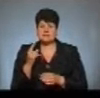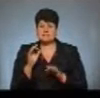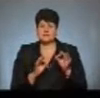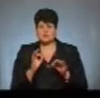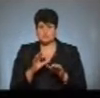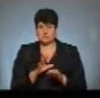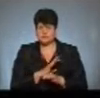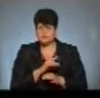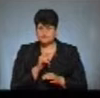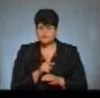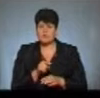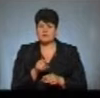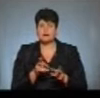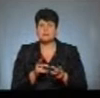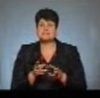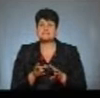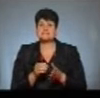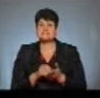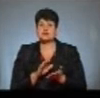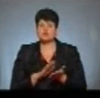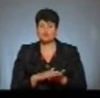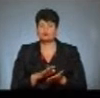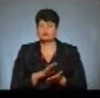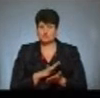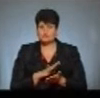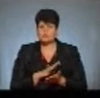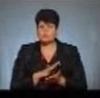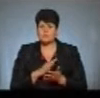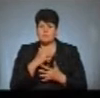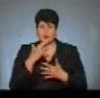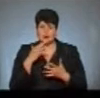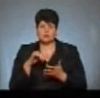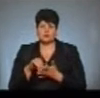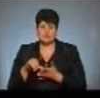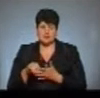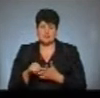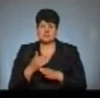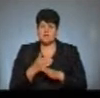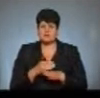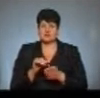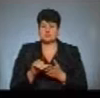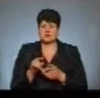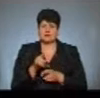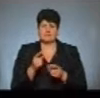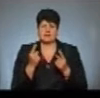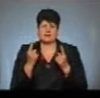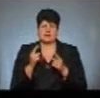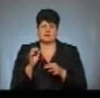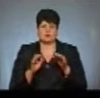відсутніх були. Але там і зареєстровано було небагато, тому частка кожного учасника тут великий відсоток,